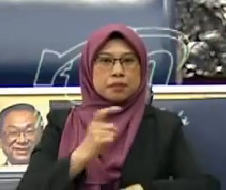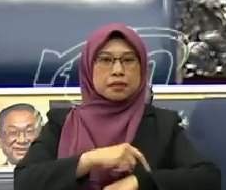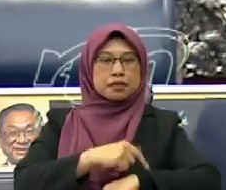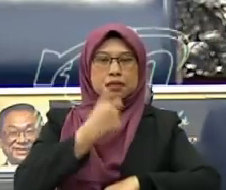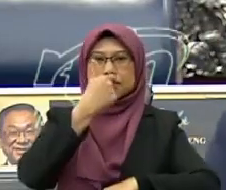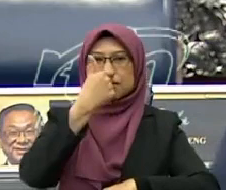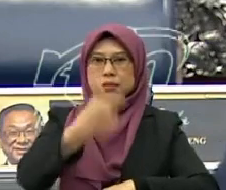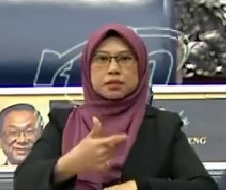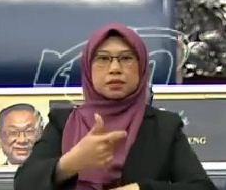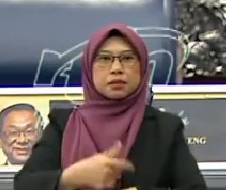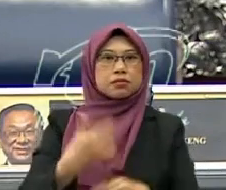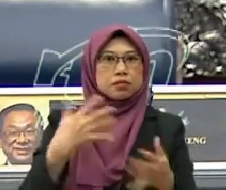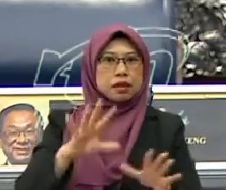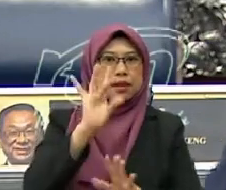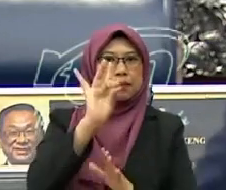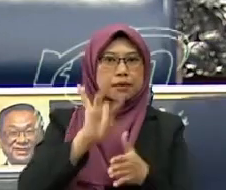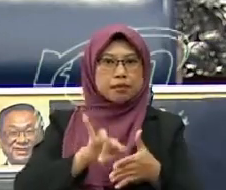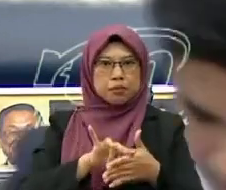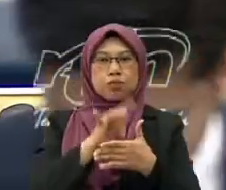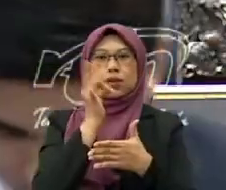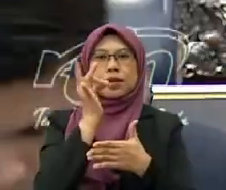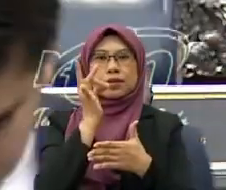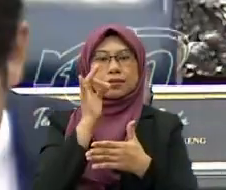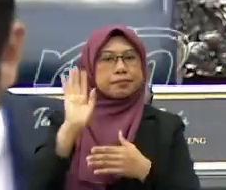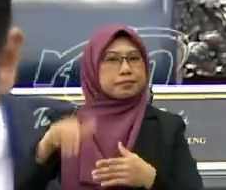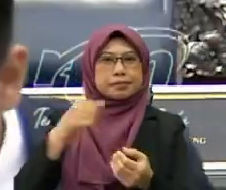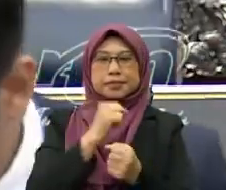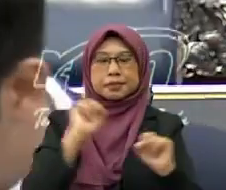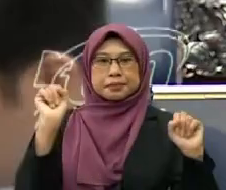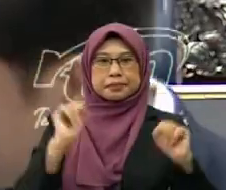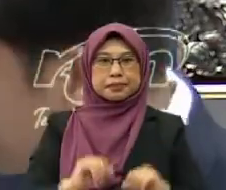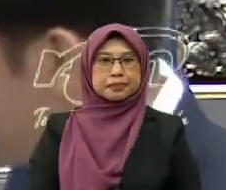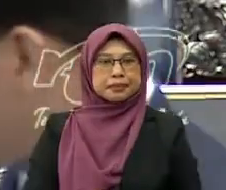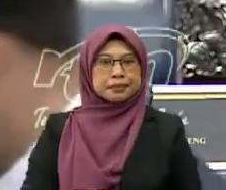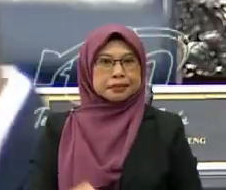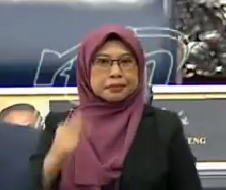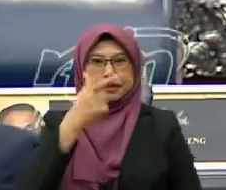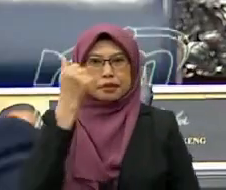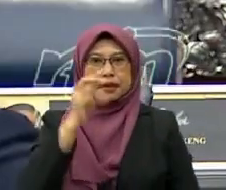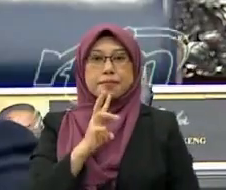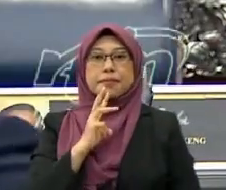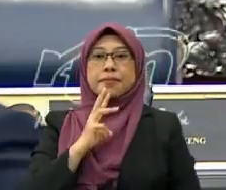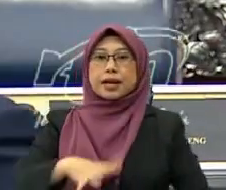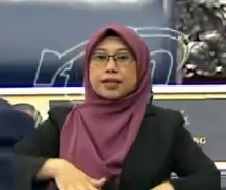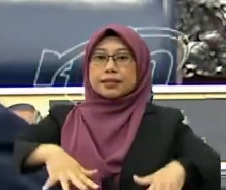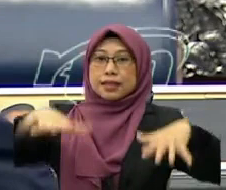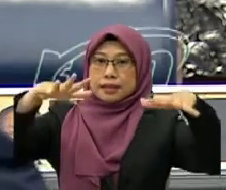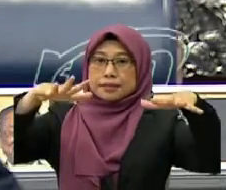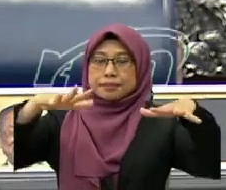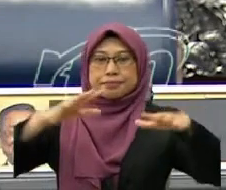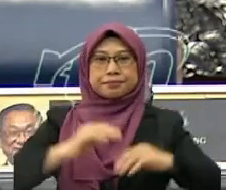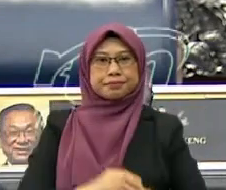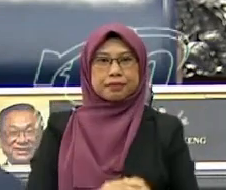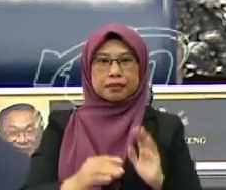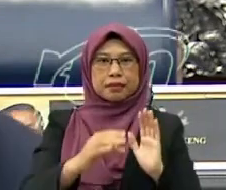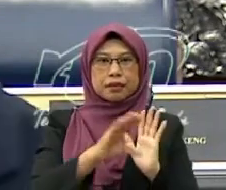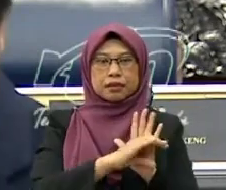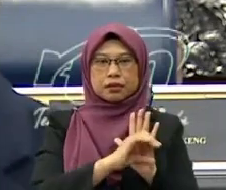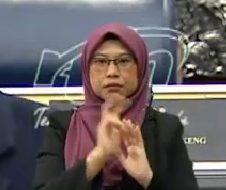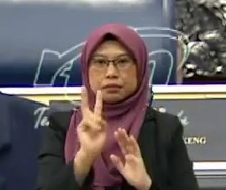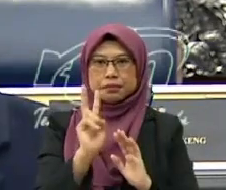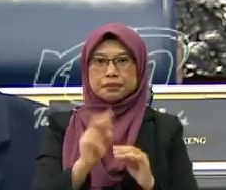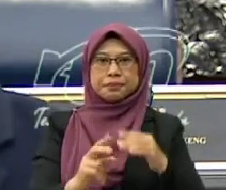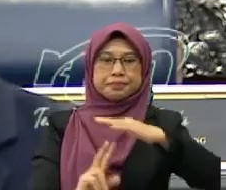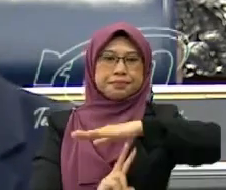yang lama sudah 8 bulan belum siap-siap lagi akibat daripada banjir contoh kedua